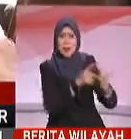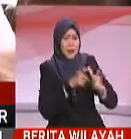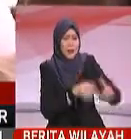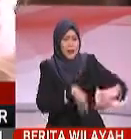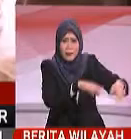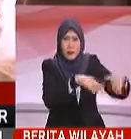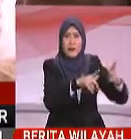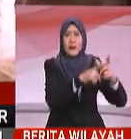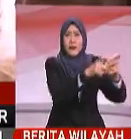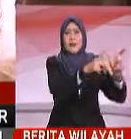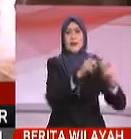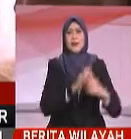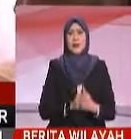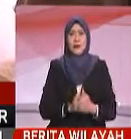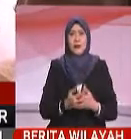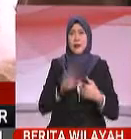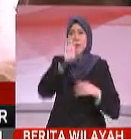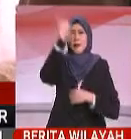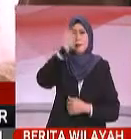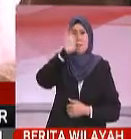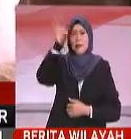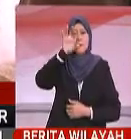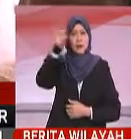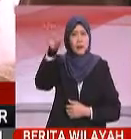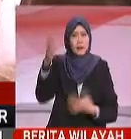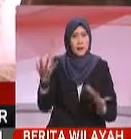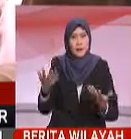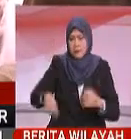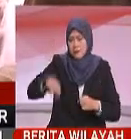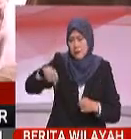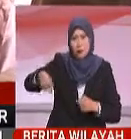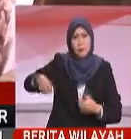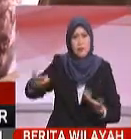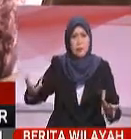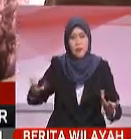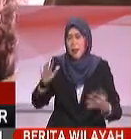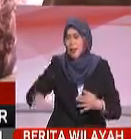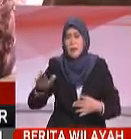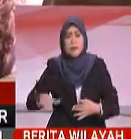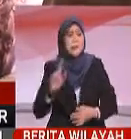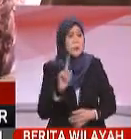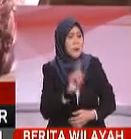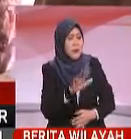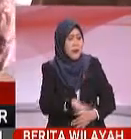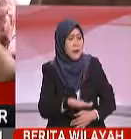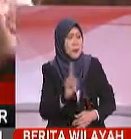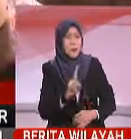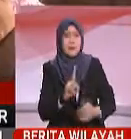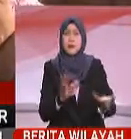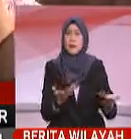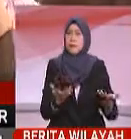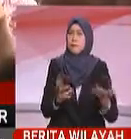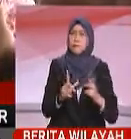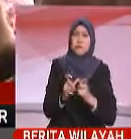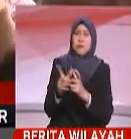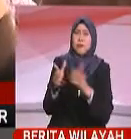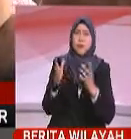Macam kacau lagi. Kaya turut tanah mana adik mungkin. Adik muda mana atau pergi ambil. Kami ambil adik